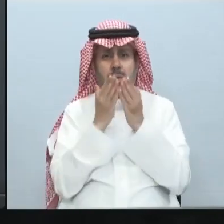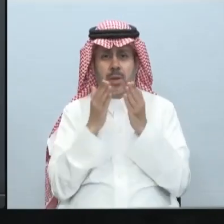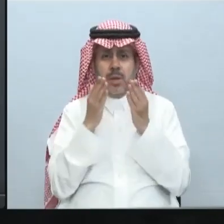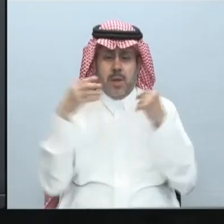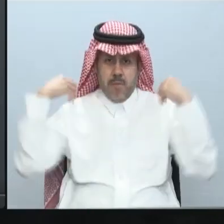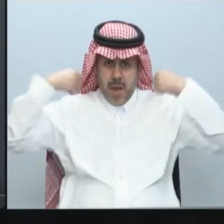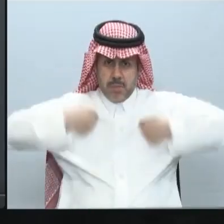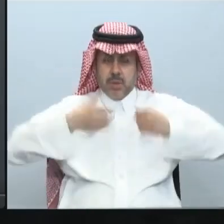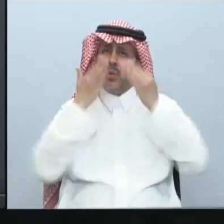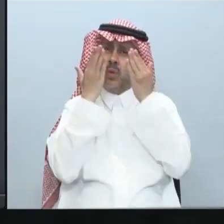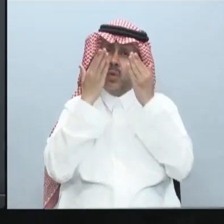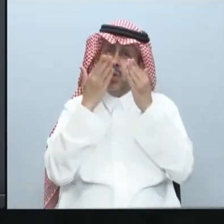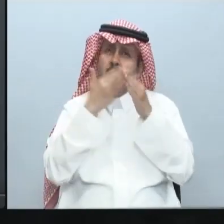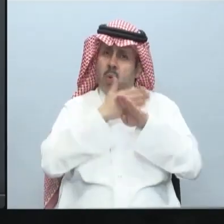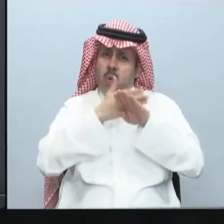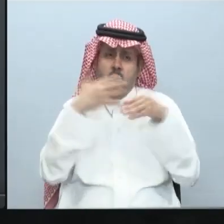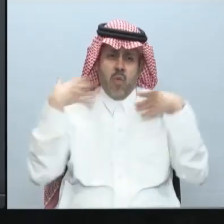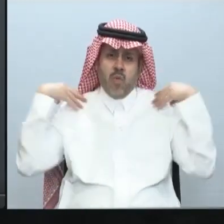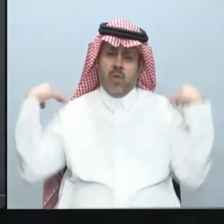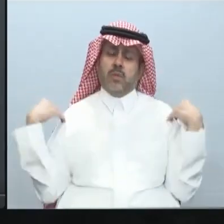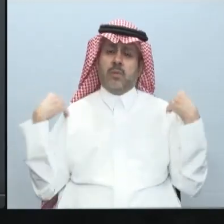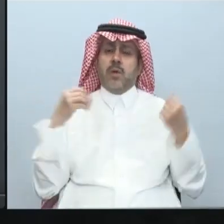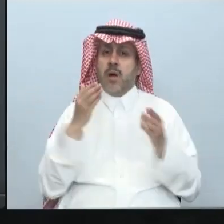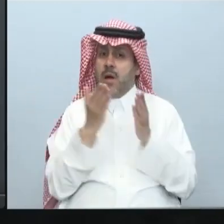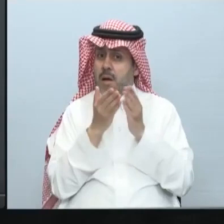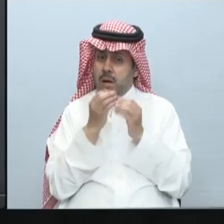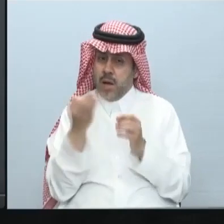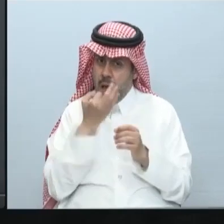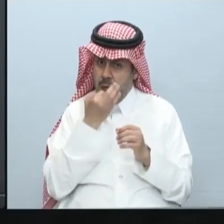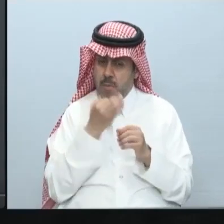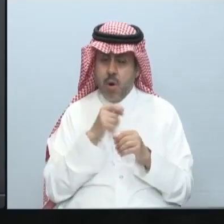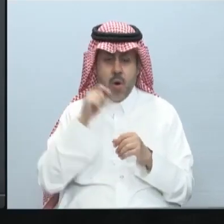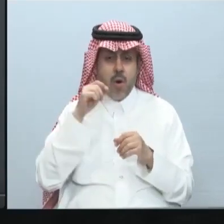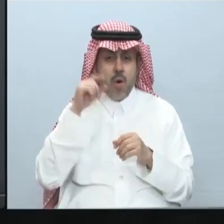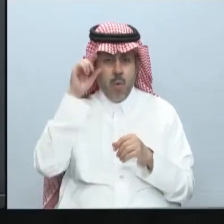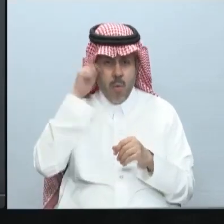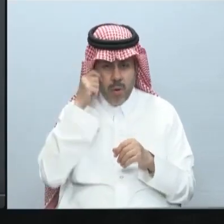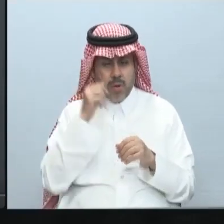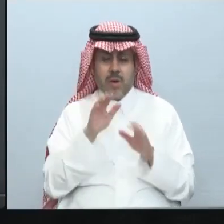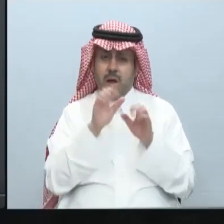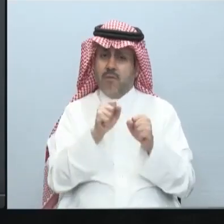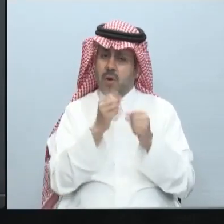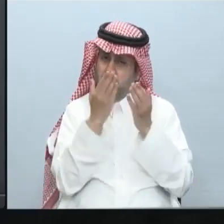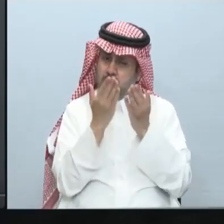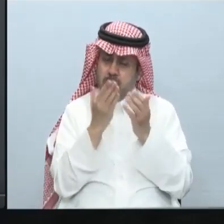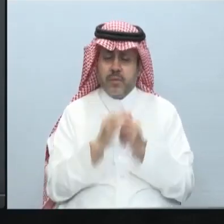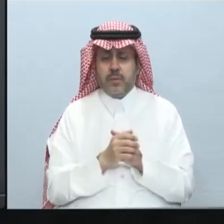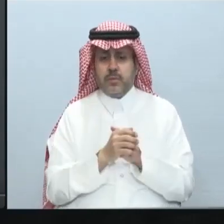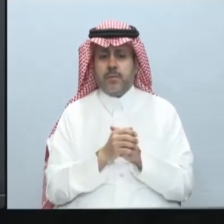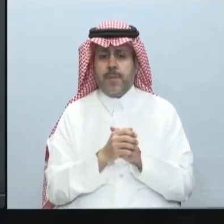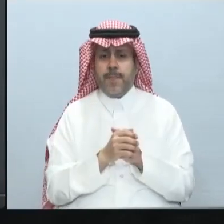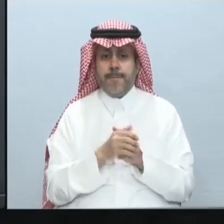كان عليه من الرداء فقال له ابو بكر كفاك مناشدتك ربك وهذا يدل على ابتهال